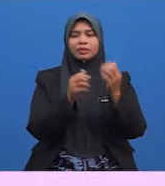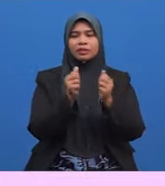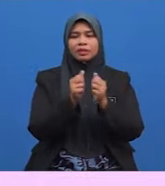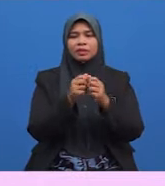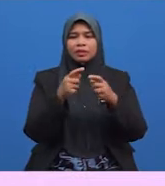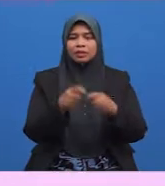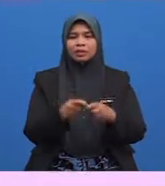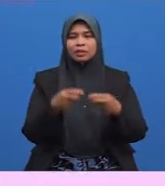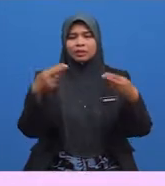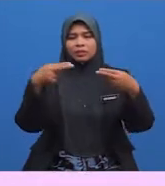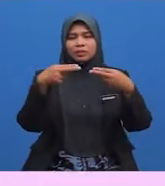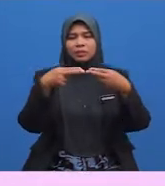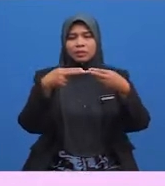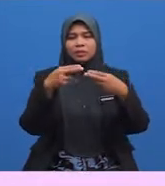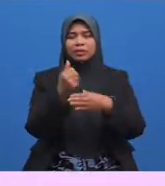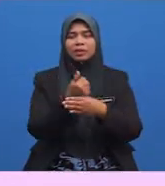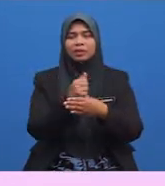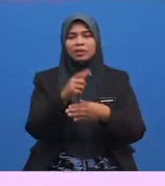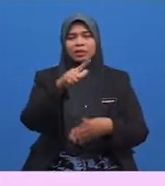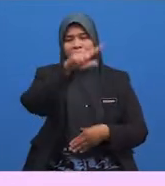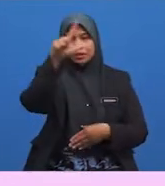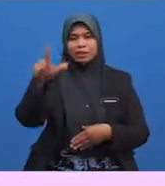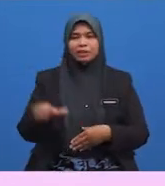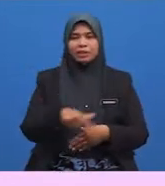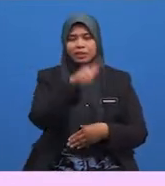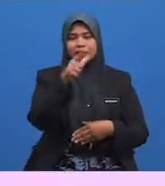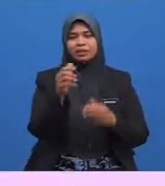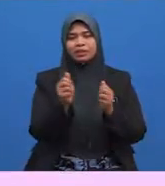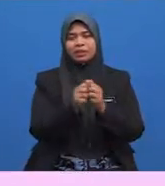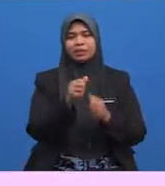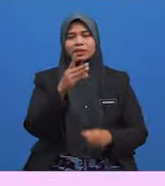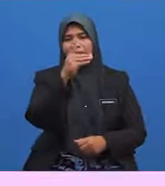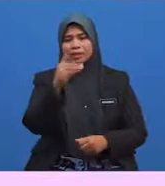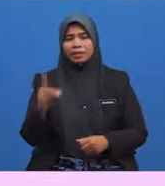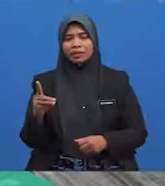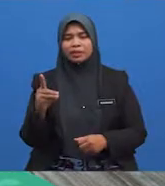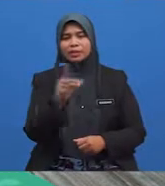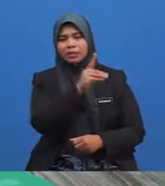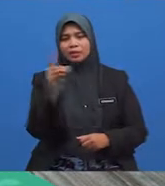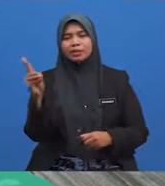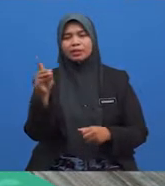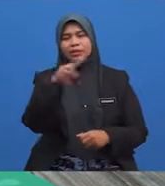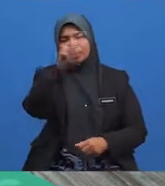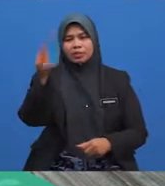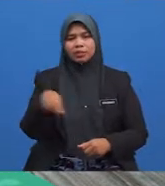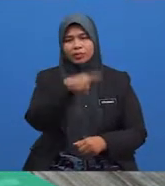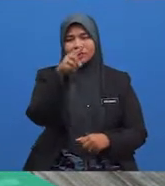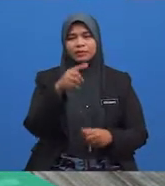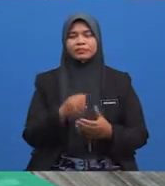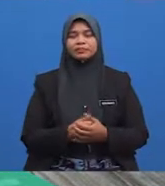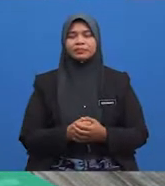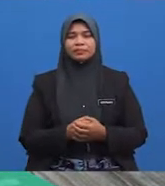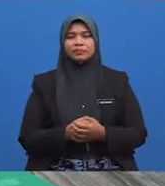menentukan hubungan antara lilitan dengan diameter bulatan. Masih ingatkah,